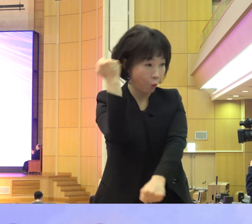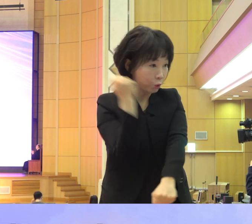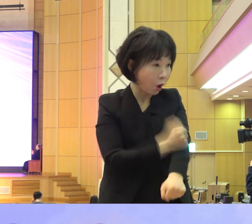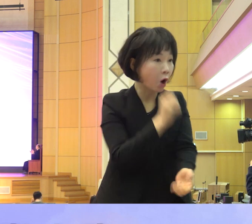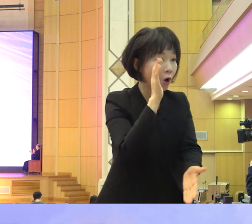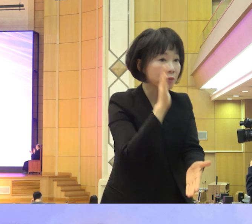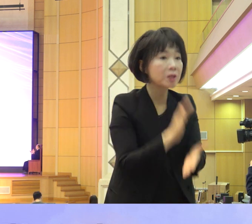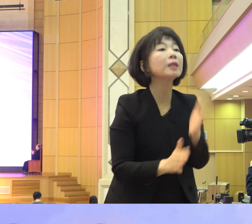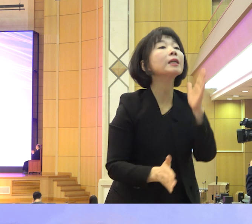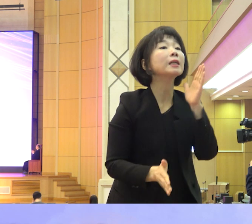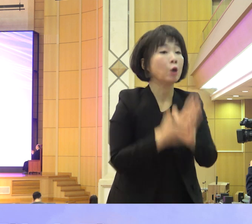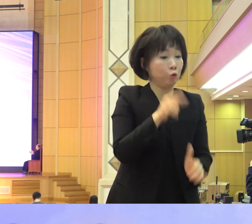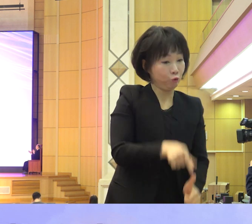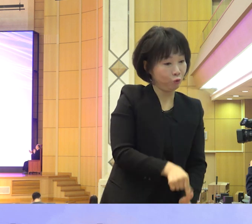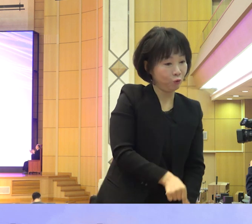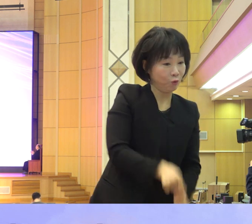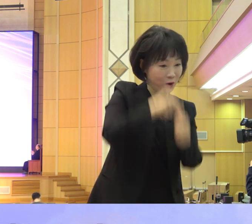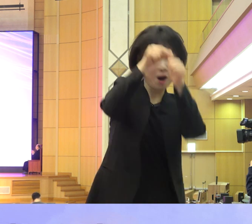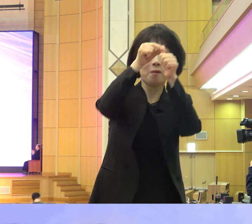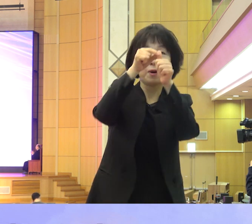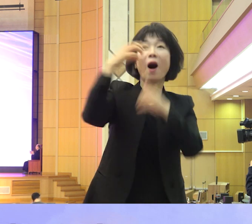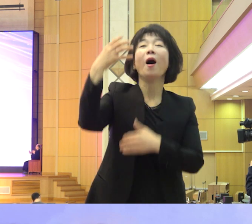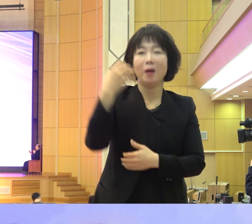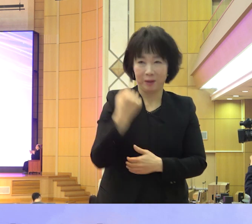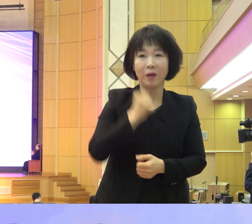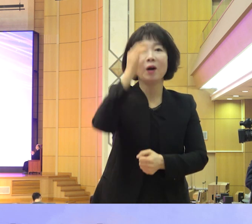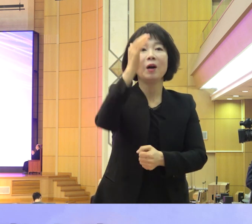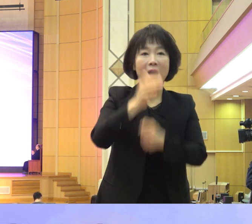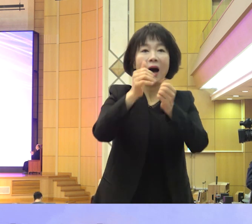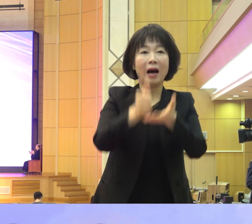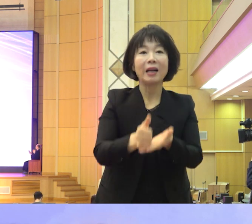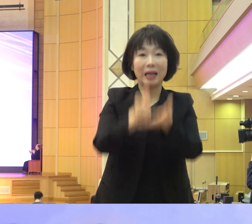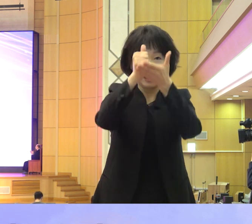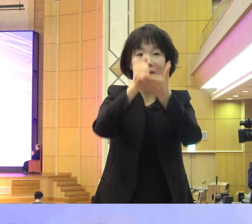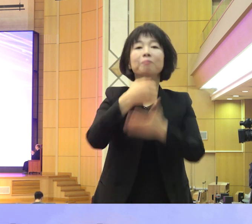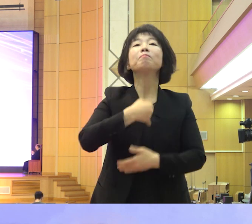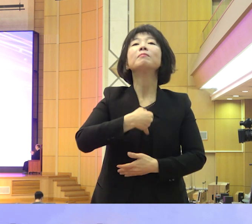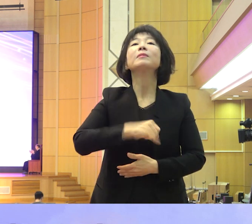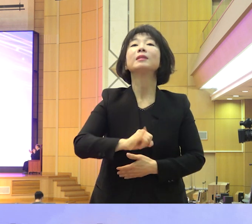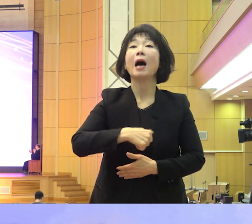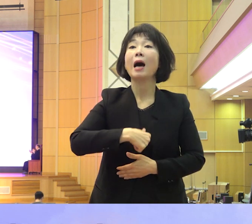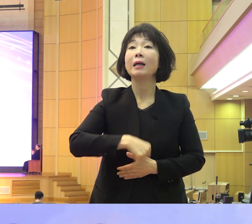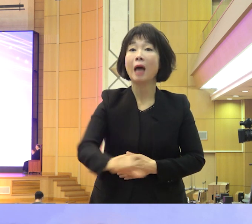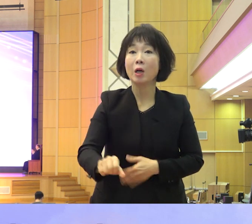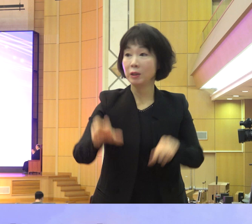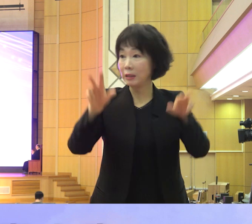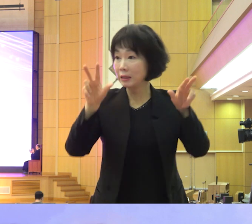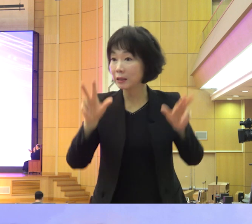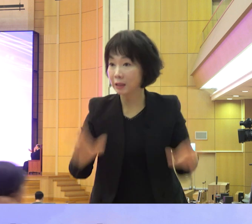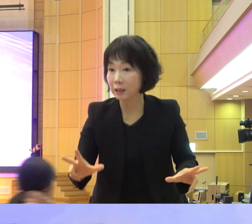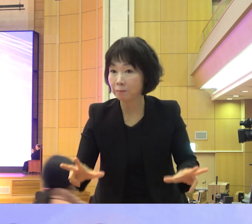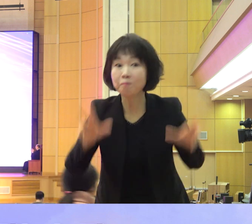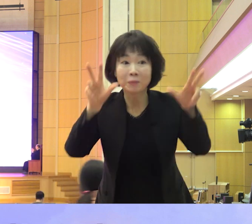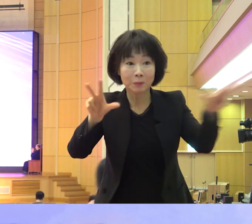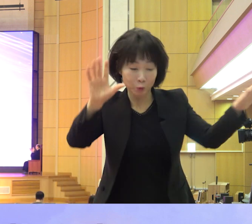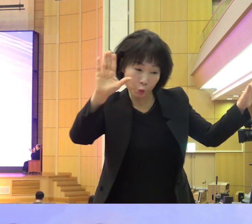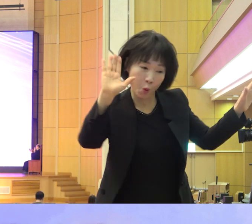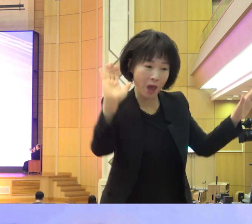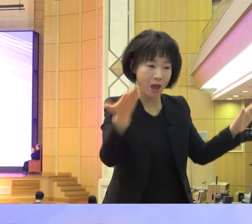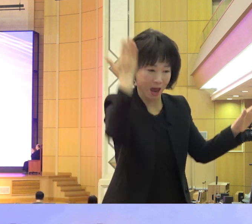아무 공로 없이 구원함을 얻어 하나님의 자녀